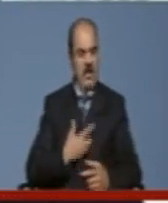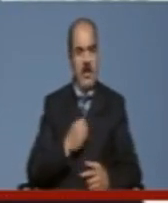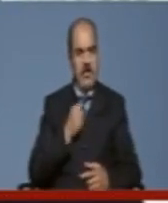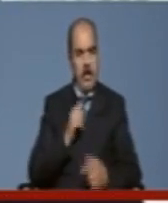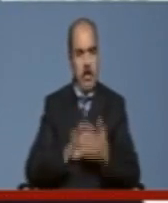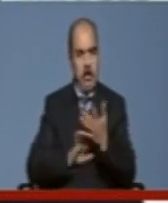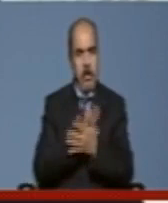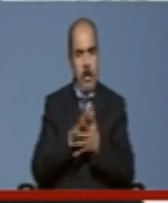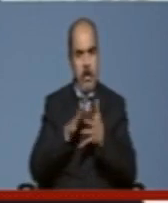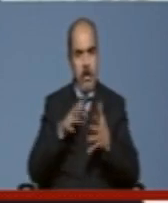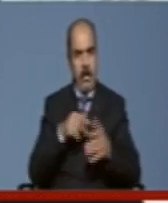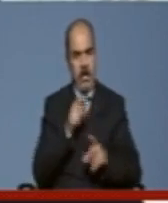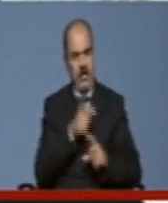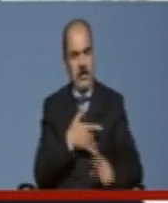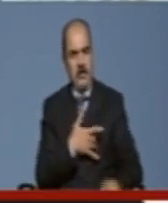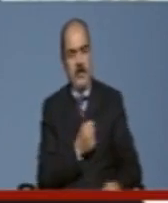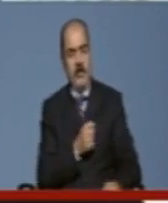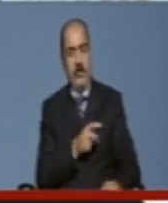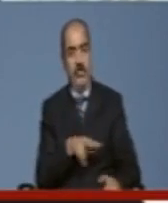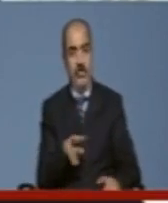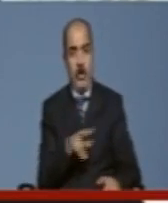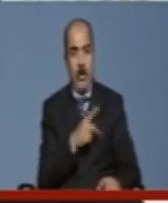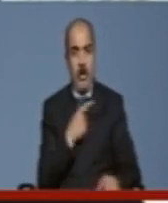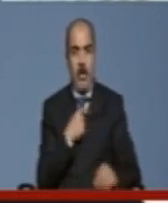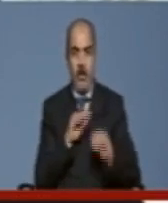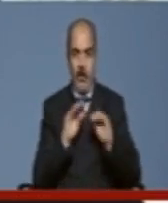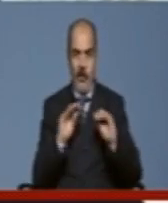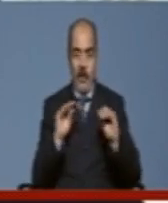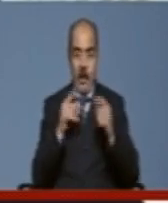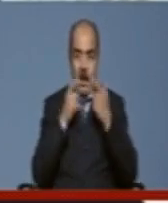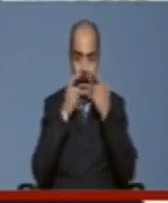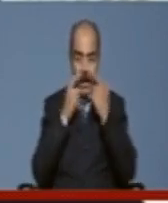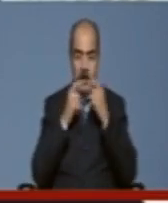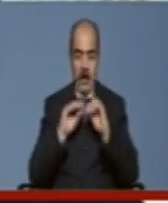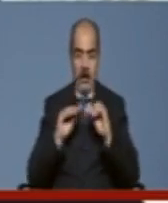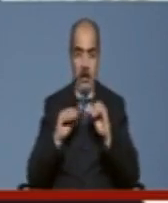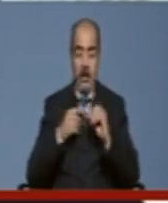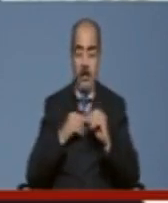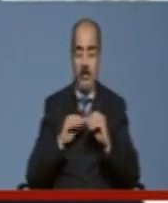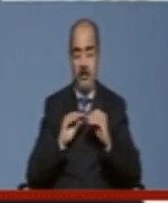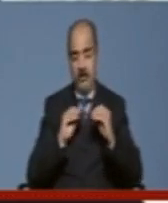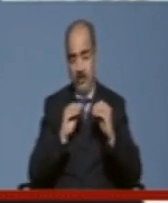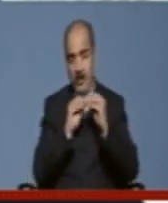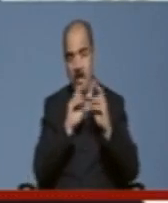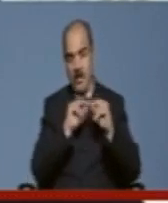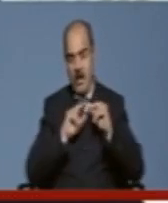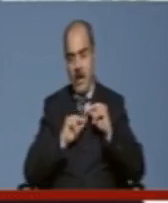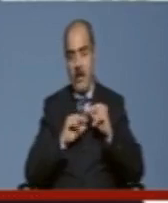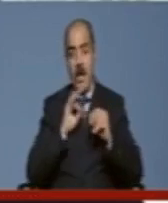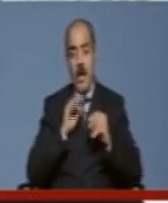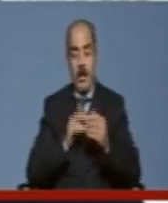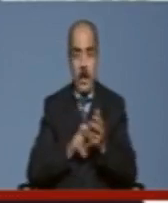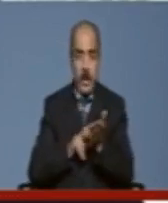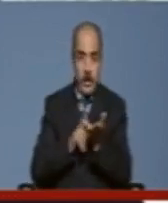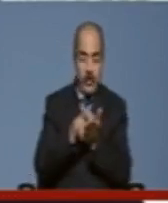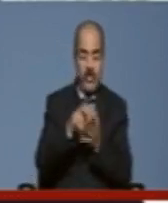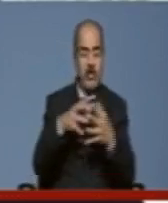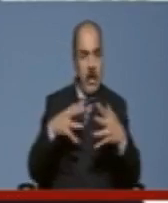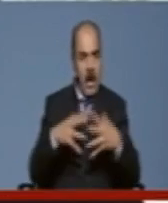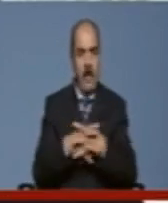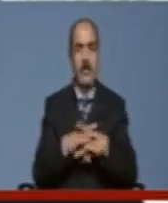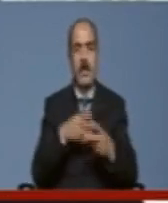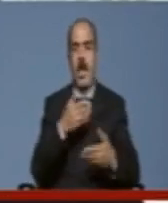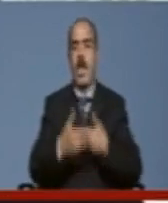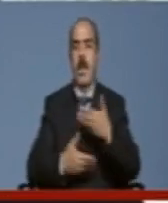الحالة الإنسانية داخل القطاع. وإحنا قلنا إن إحنا هنا متوافقين أيضا على أهمية إن إحنا نتحرك في